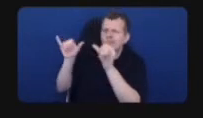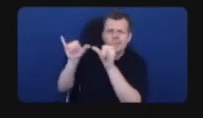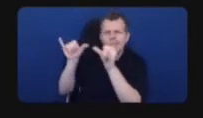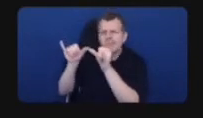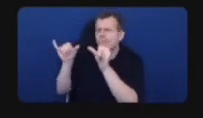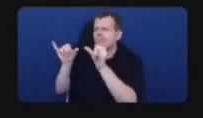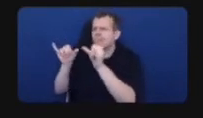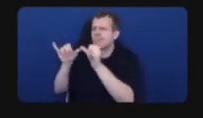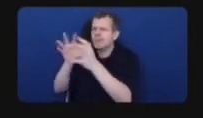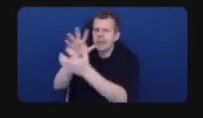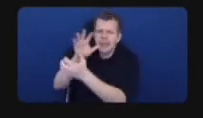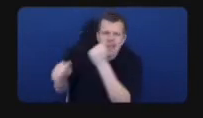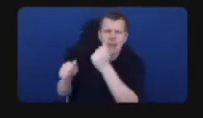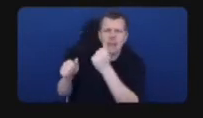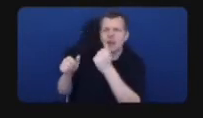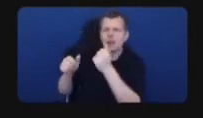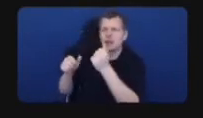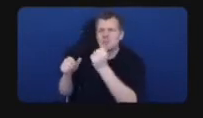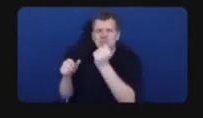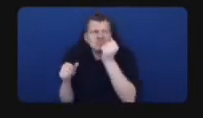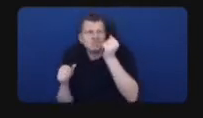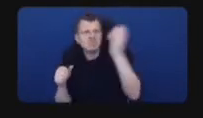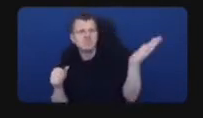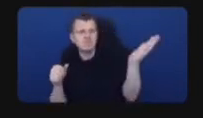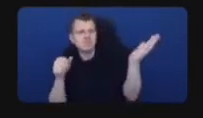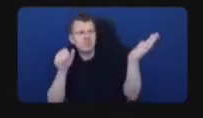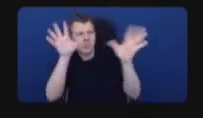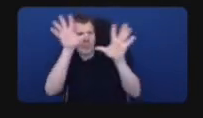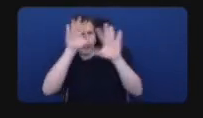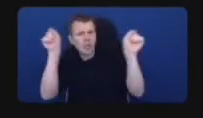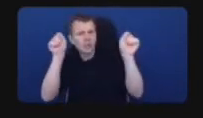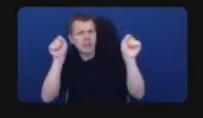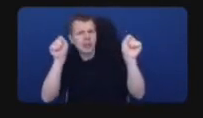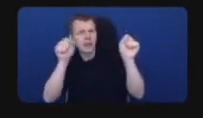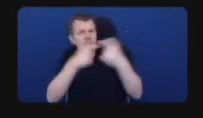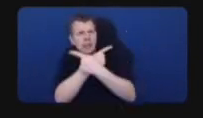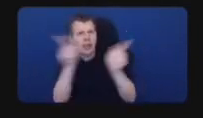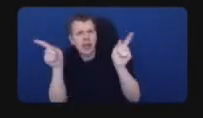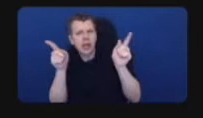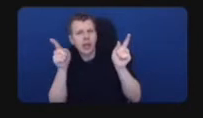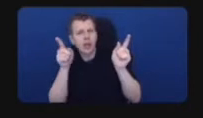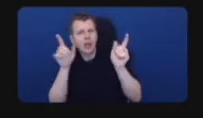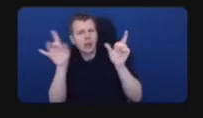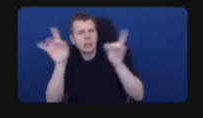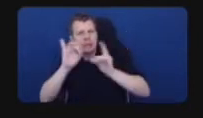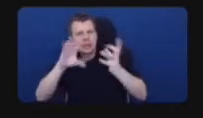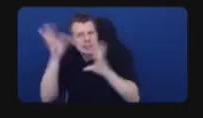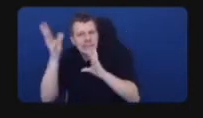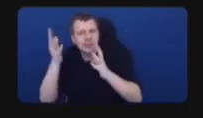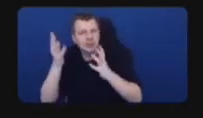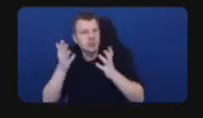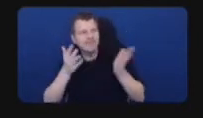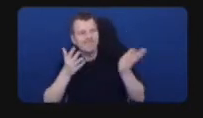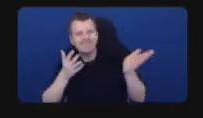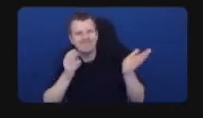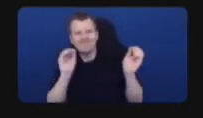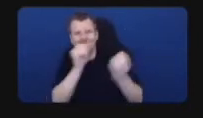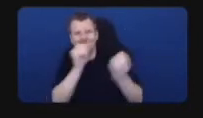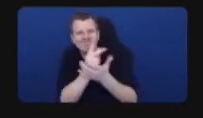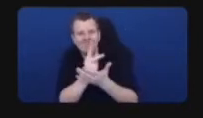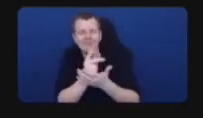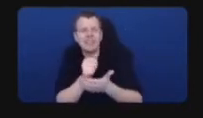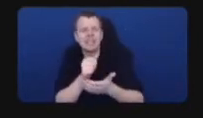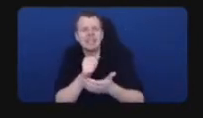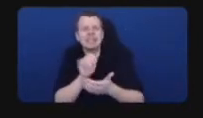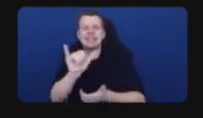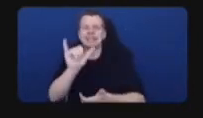洪水灾害的，他们康复的时间需要很久呢。那很不幸的，他这个不是联邦的一个警报，所以说我们